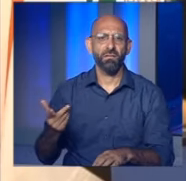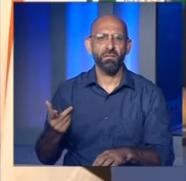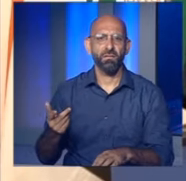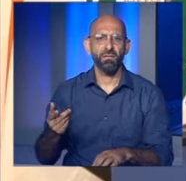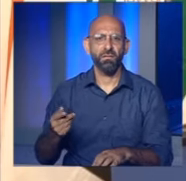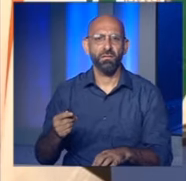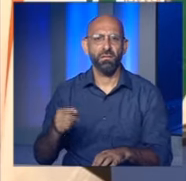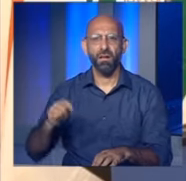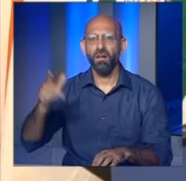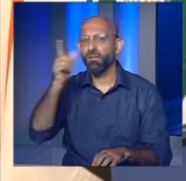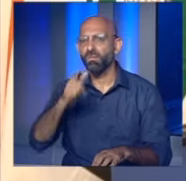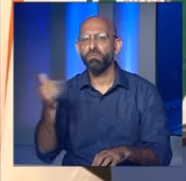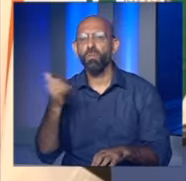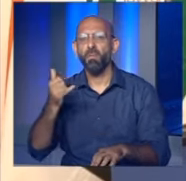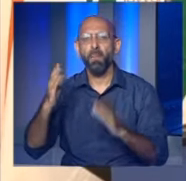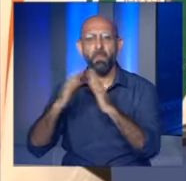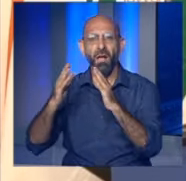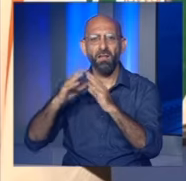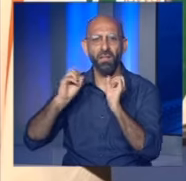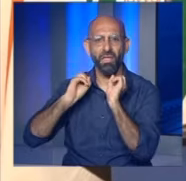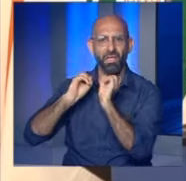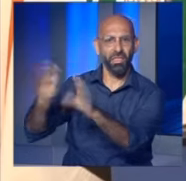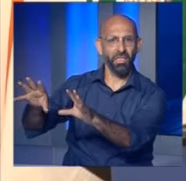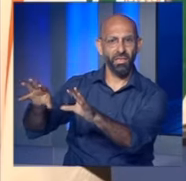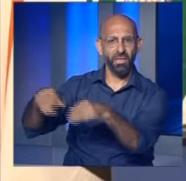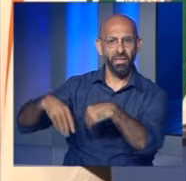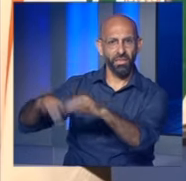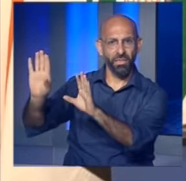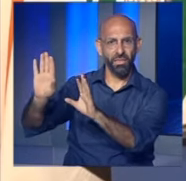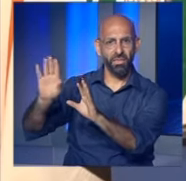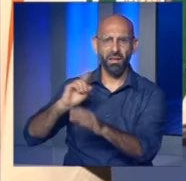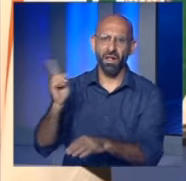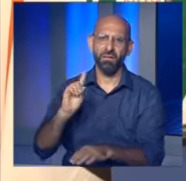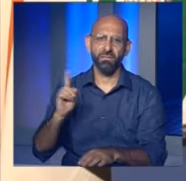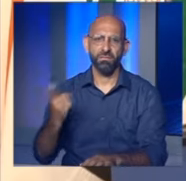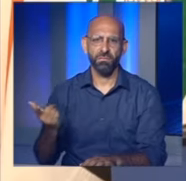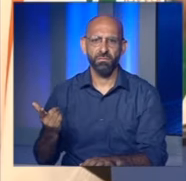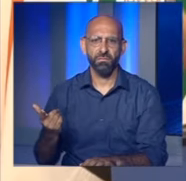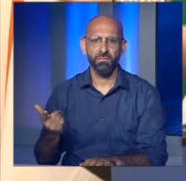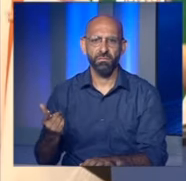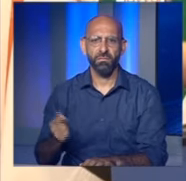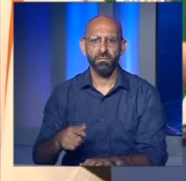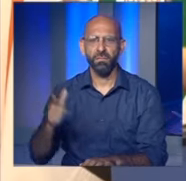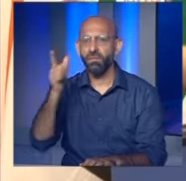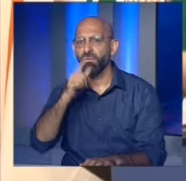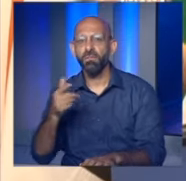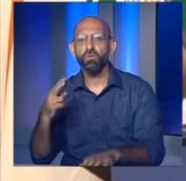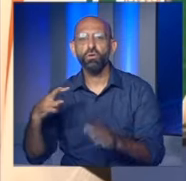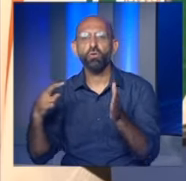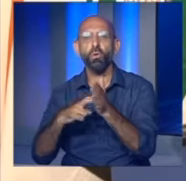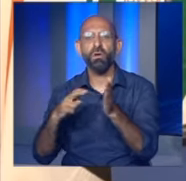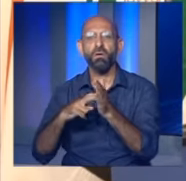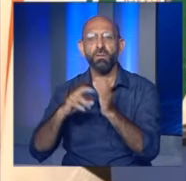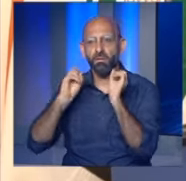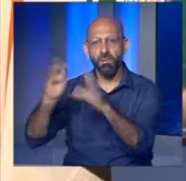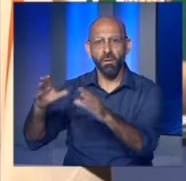ونبقى نحن ببيتنا لا منيح لاله هو يترك بيته ومنيح لقلنا نحن نترك بيتنا وهذا اللي عم